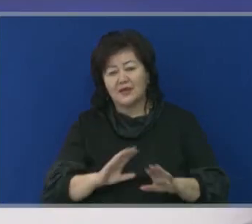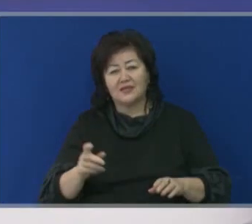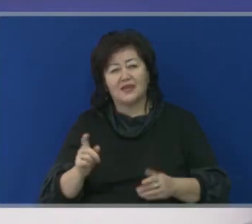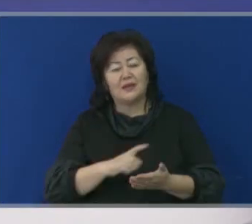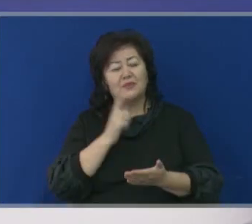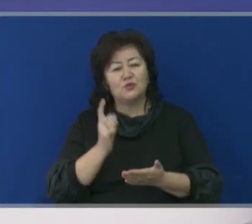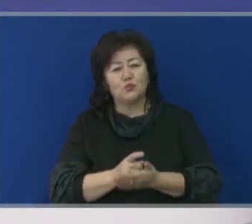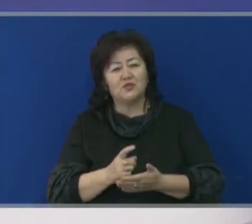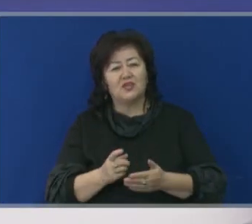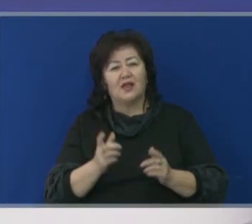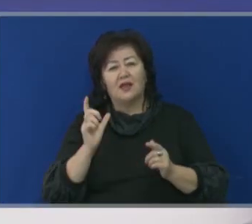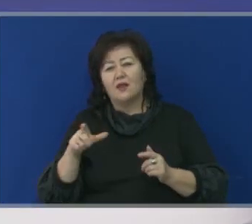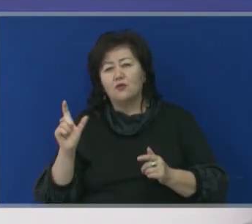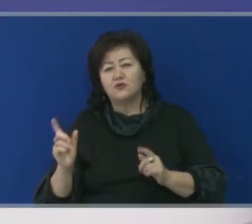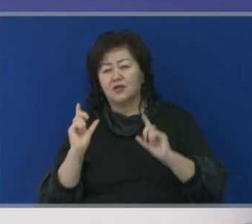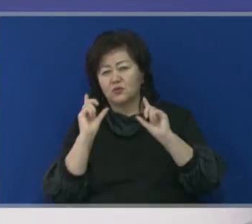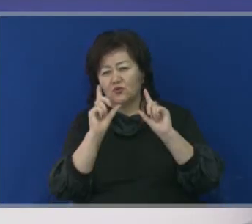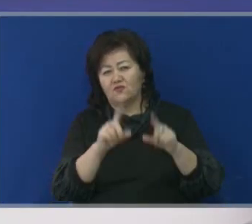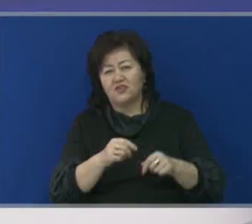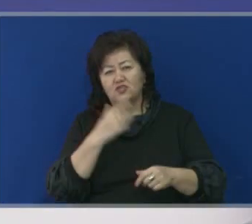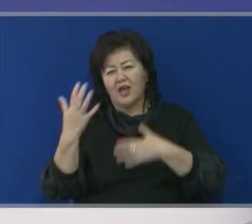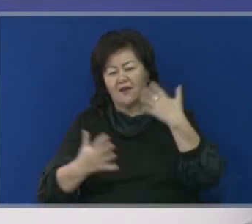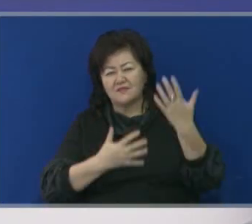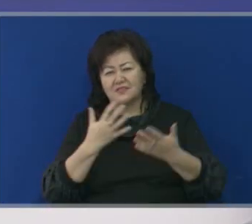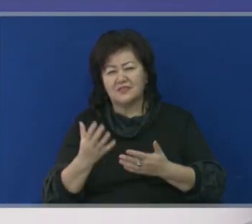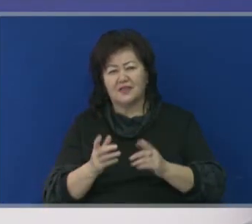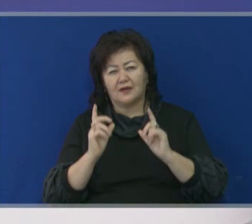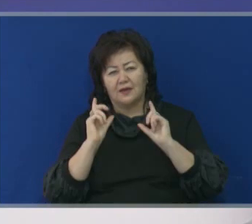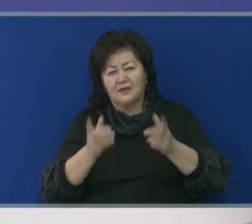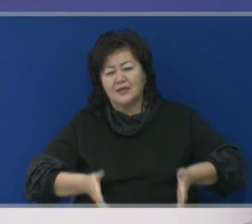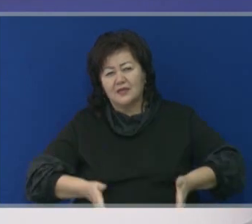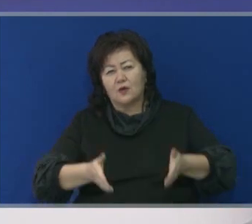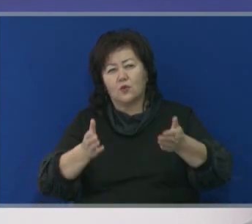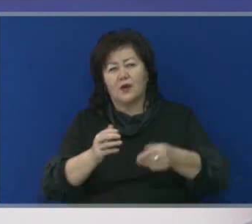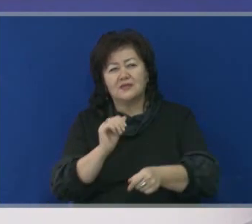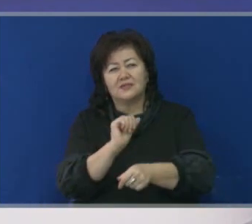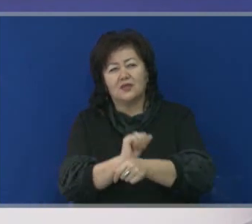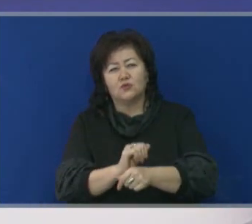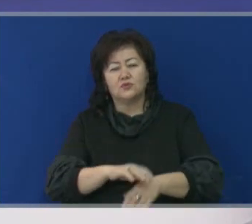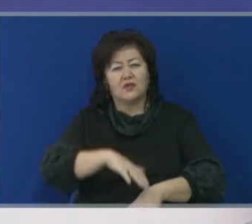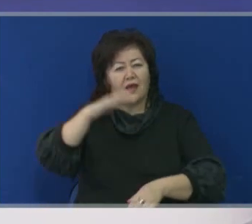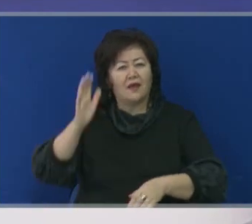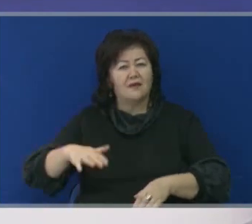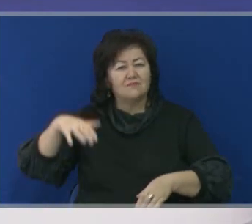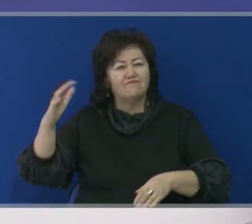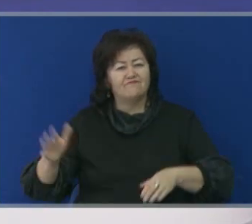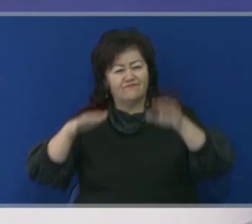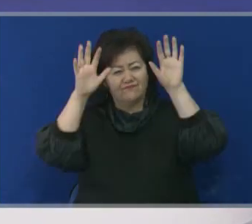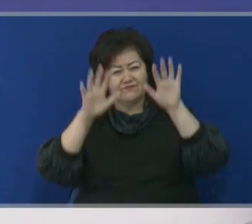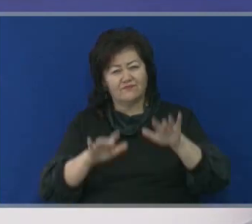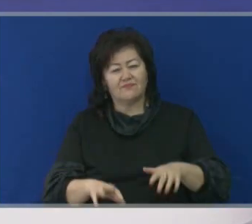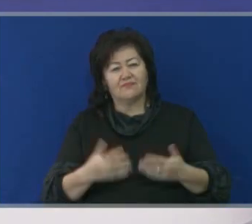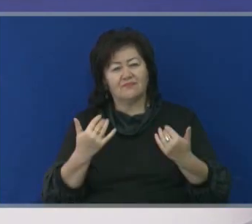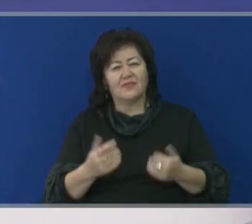ограничения на проезд, количество выезжающих на дорогу не уменьшается, а большая их часть в зимний период застревает в сугробах. Только прошлой зимой силами